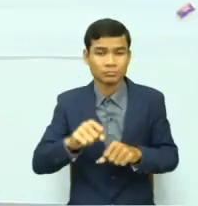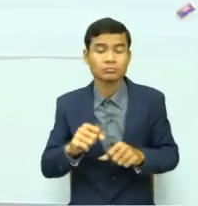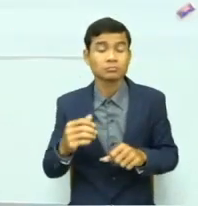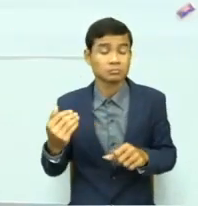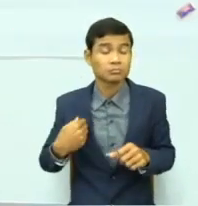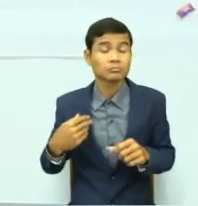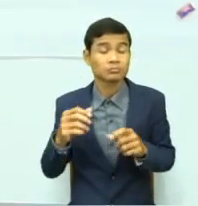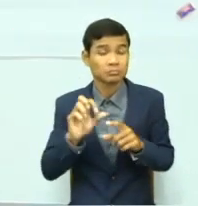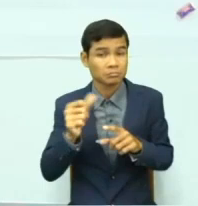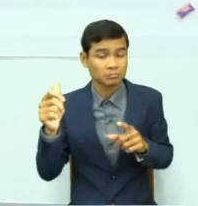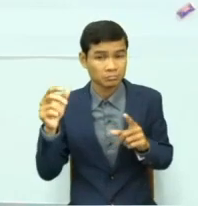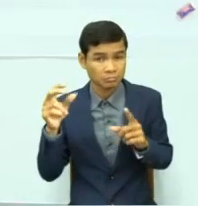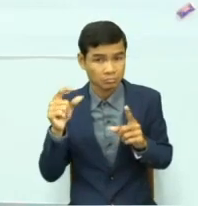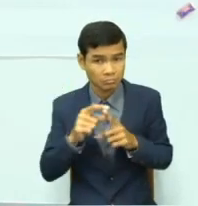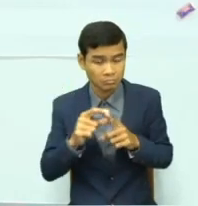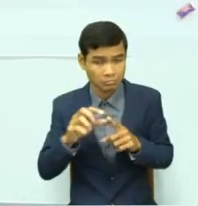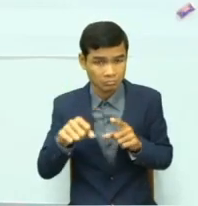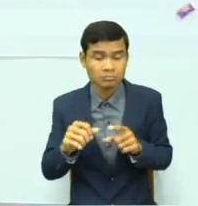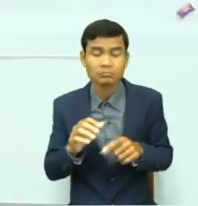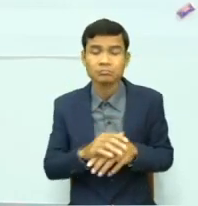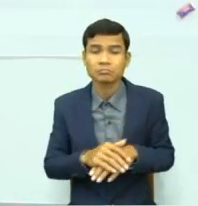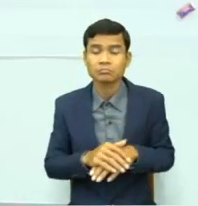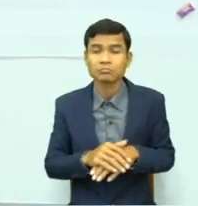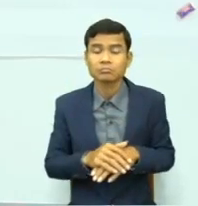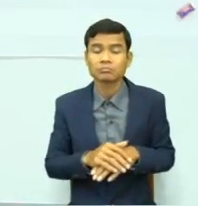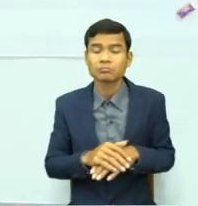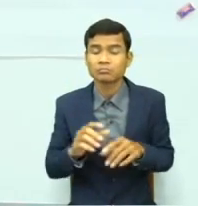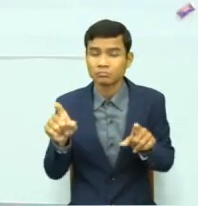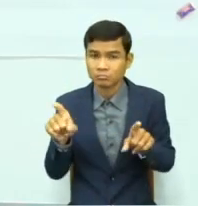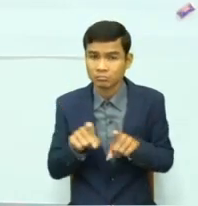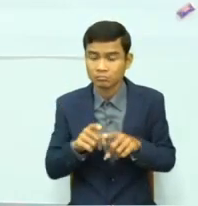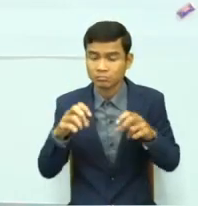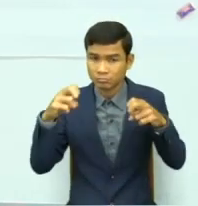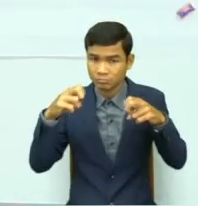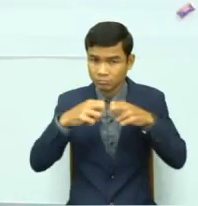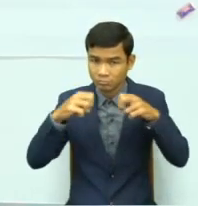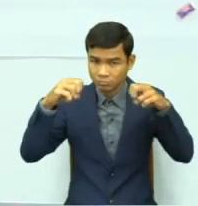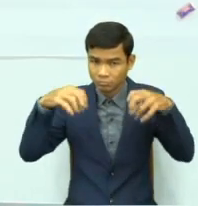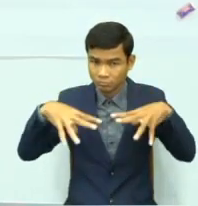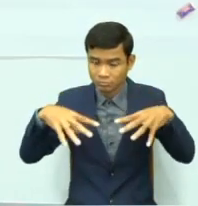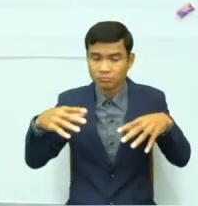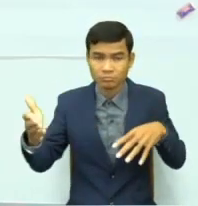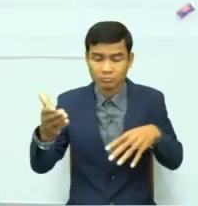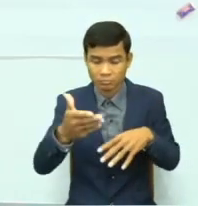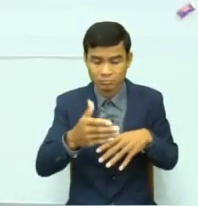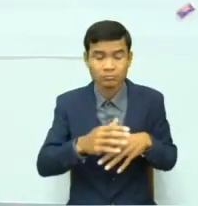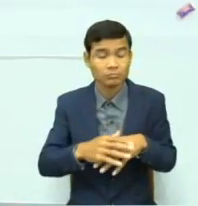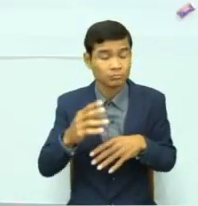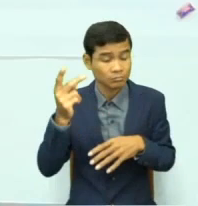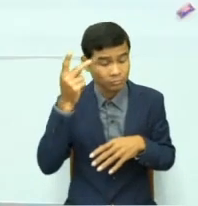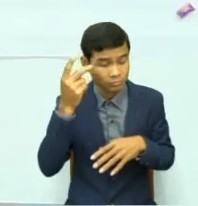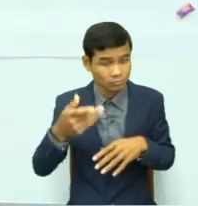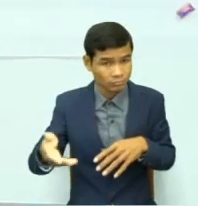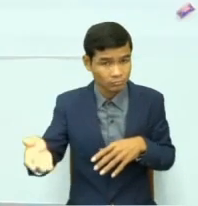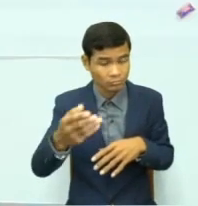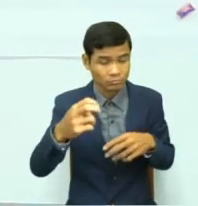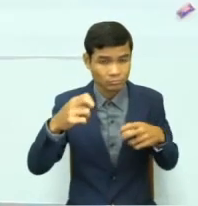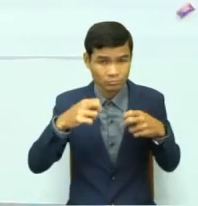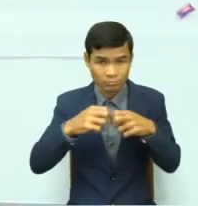ta nó miên bia vầy tiết. Đai miên này đôi nâng bia ạ kích sà nì. chẳng con cất tặng ác niệm mới cốt